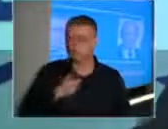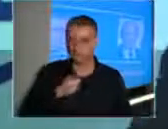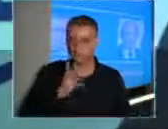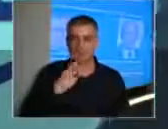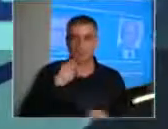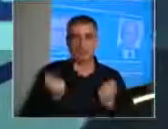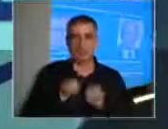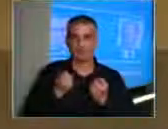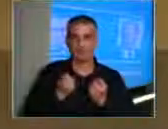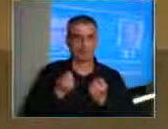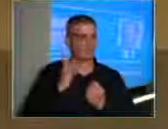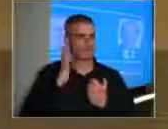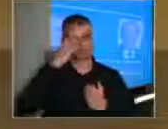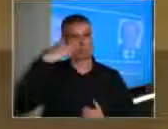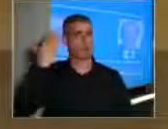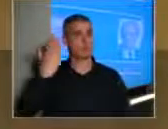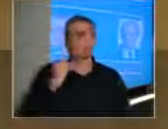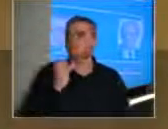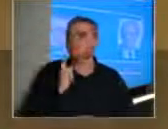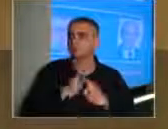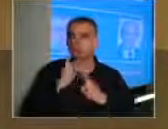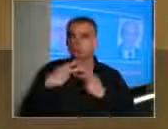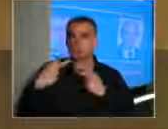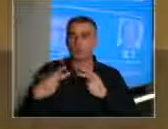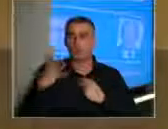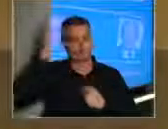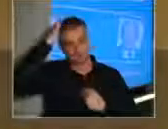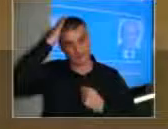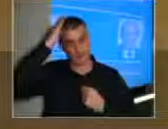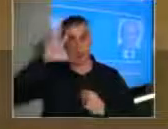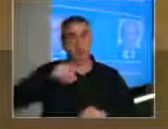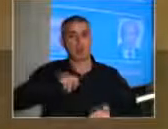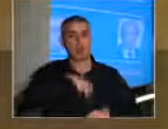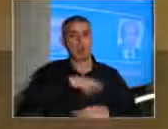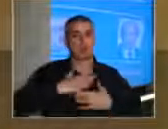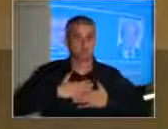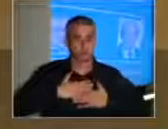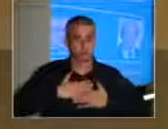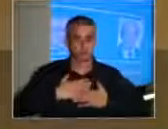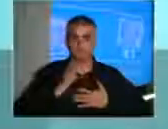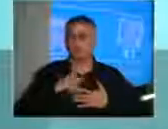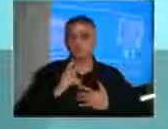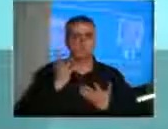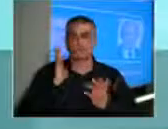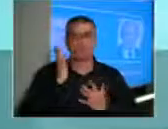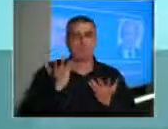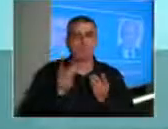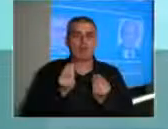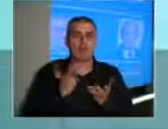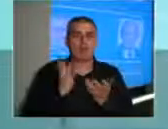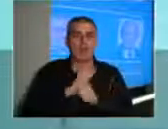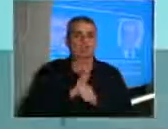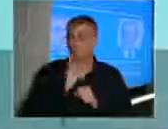זה קמפיין ש... זאת אומרת, והם מאוד פופולריים. זהו, בדיוק, וזה פרויקט שבנט לקח על עצמו, וגם, את יודעת, מה האכזריות בעניין הזה, שהם